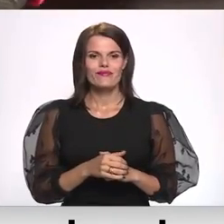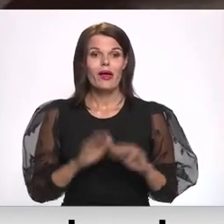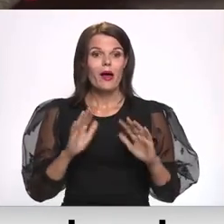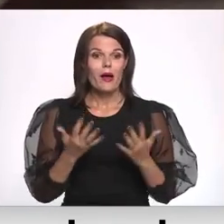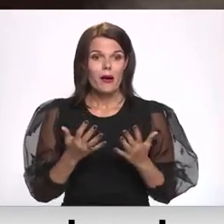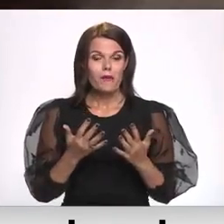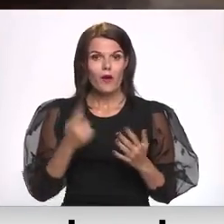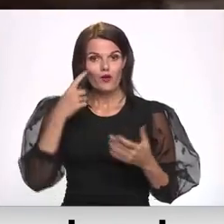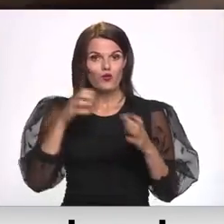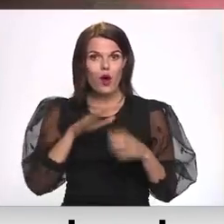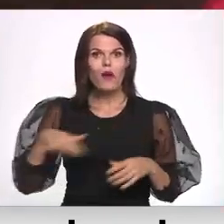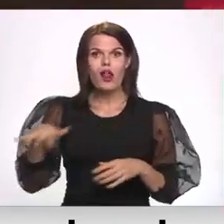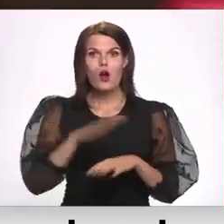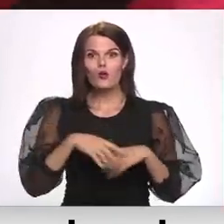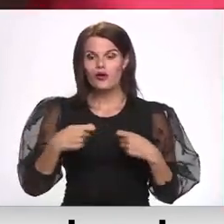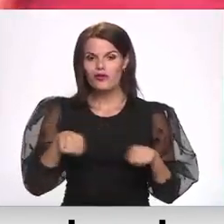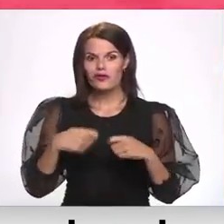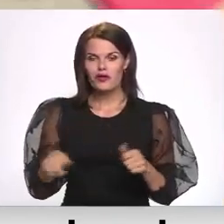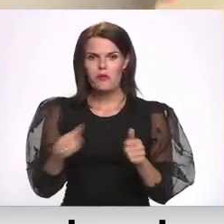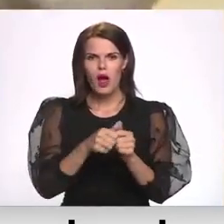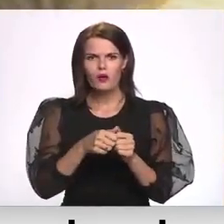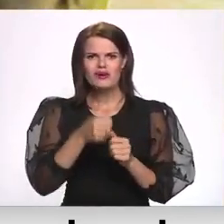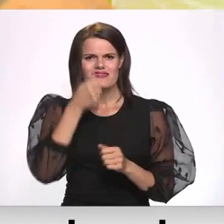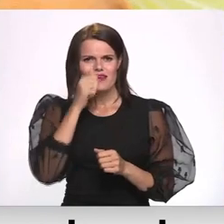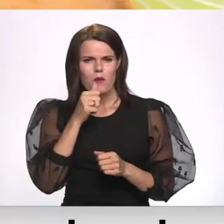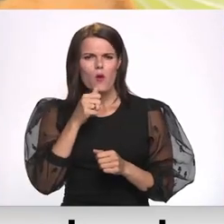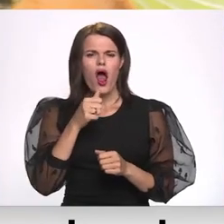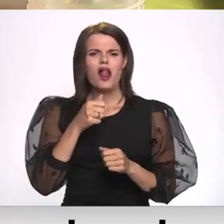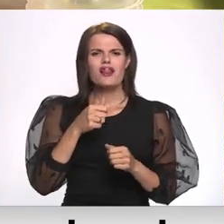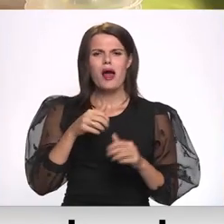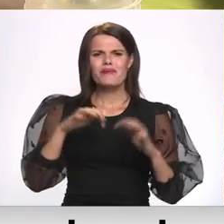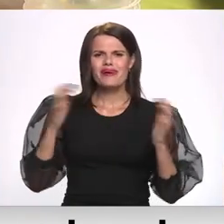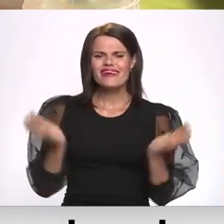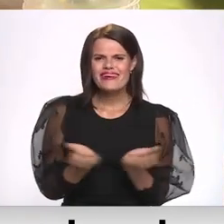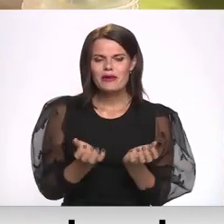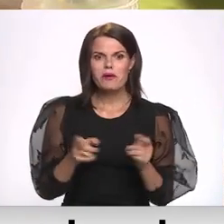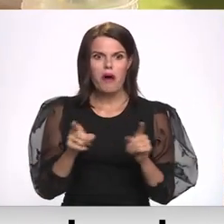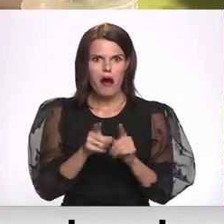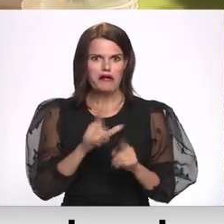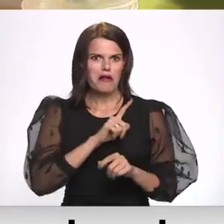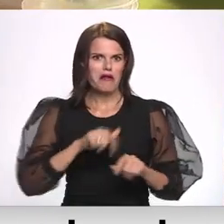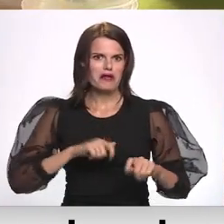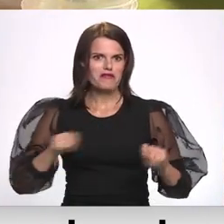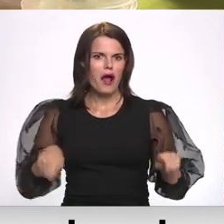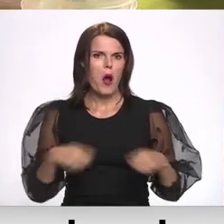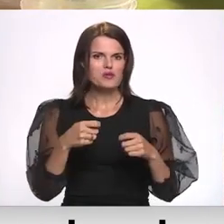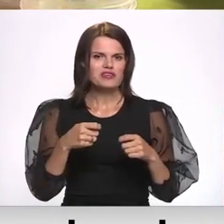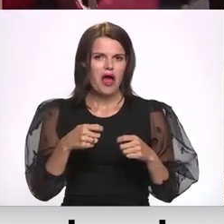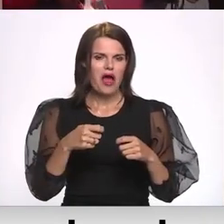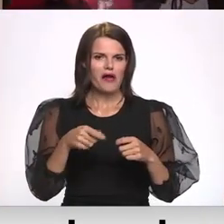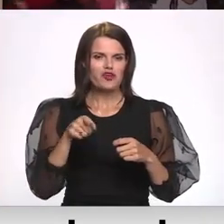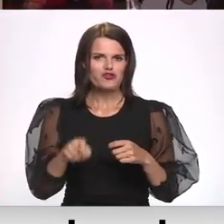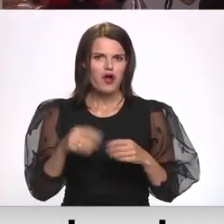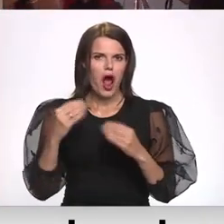Bet doma laukuma gada tirgu līdzās sīpoliem, ķiplokiem un ķirbjiem, tirgu arī Latvijā audzētas melonas un